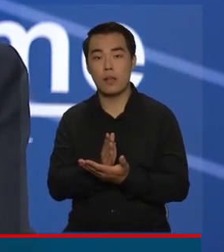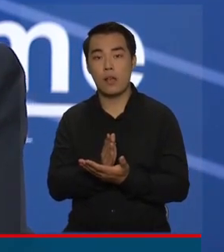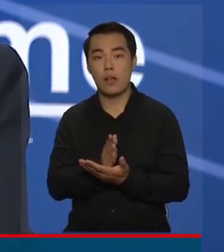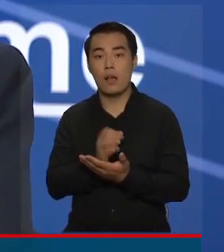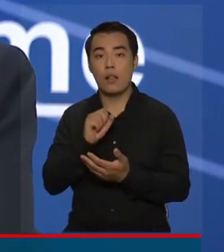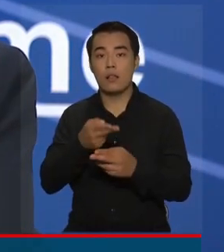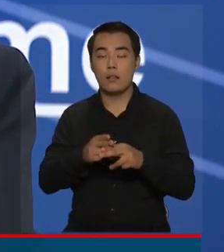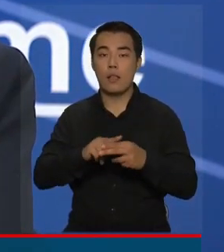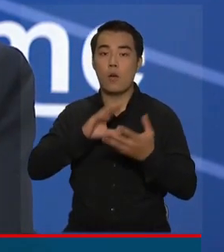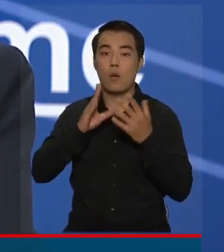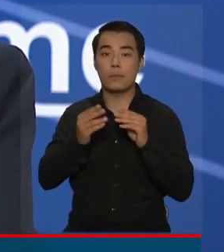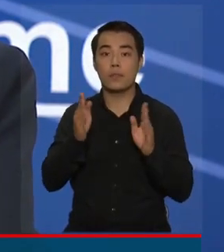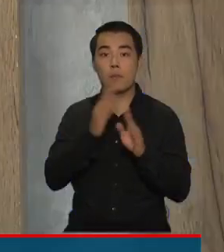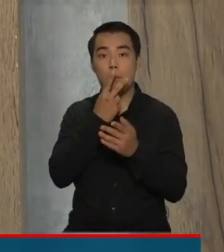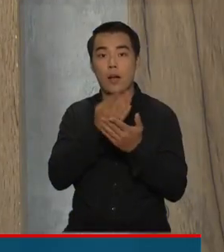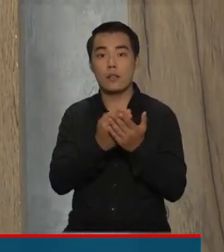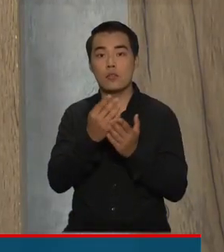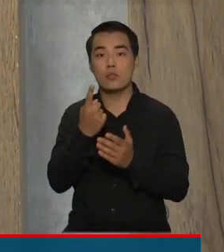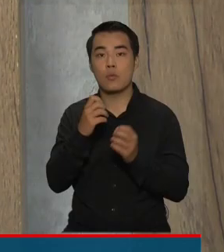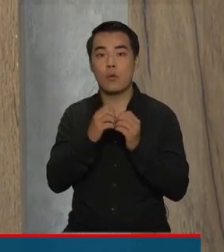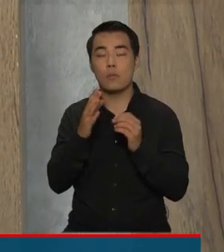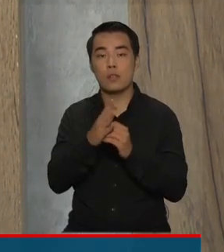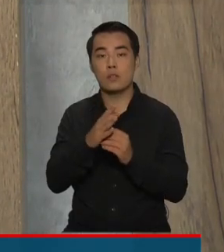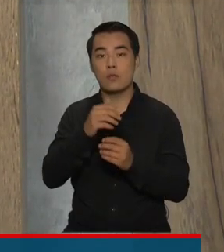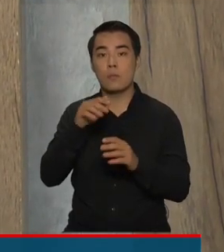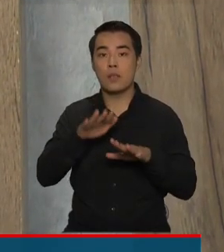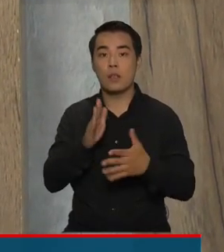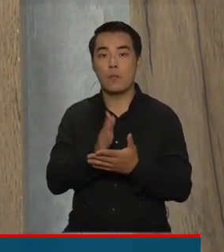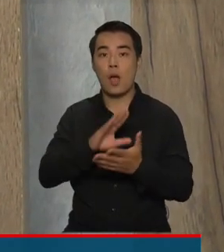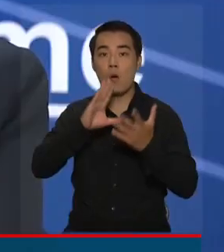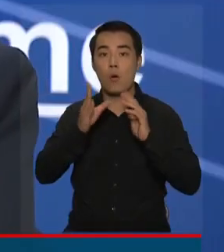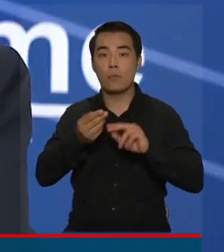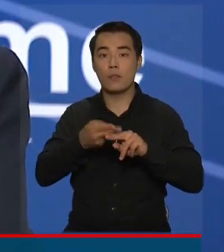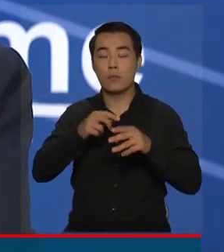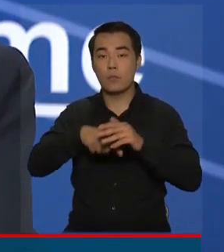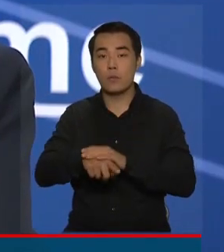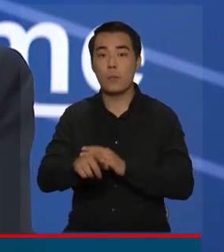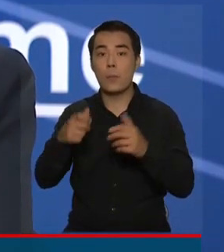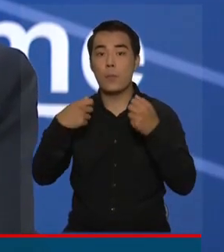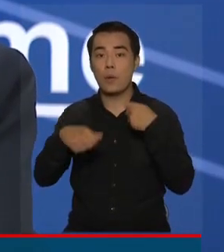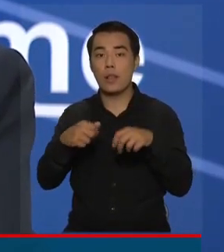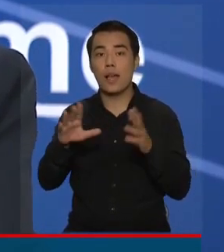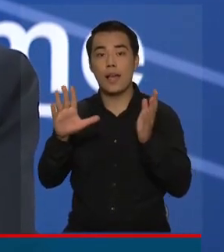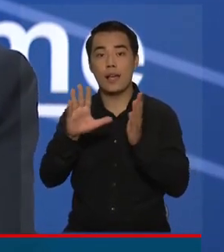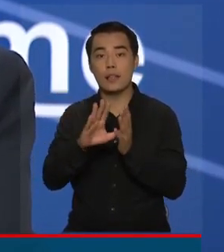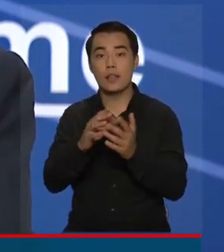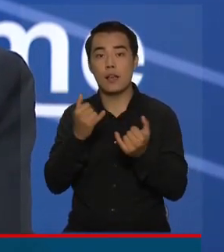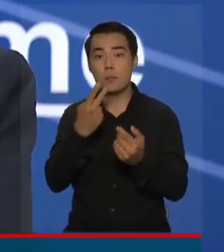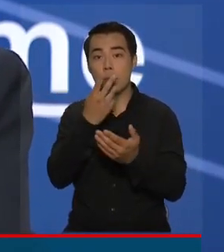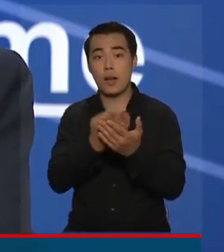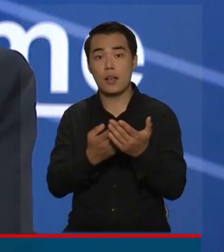Ауа сапасы бойынша 115 орында. Ал енді жалпы ішкі өнімнің энергия сыйымдылығы